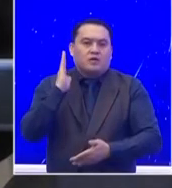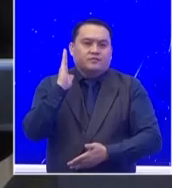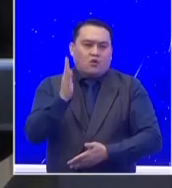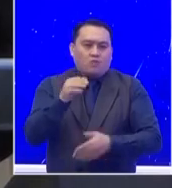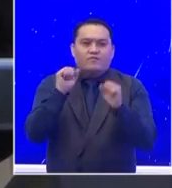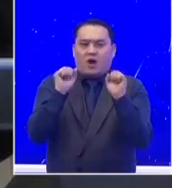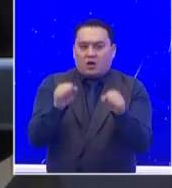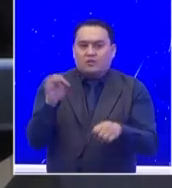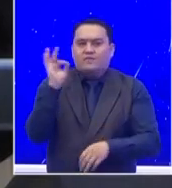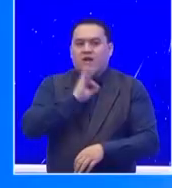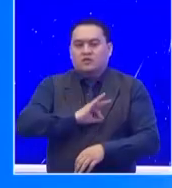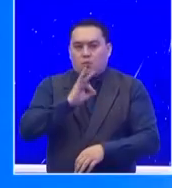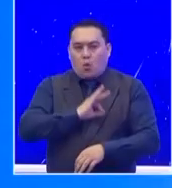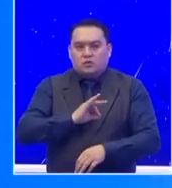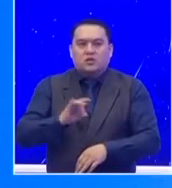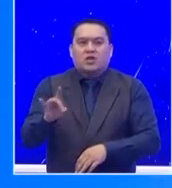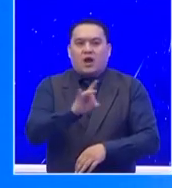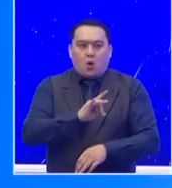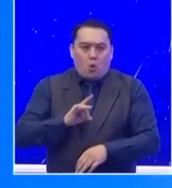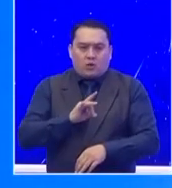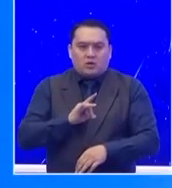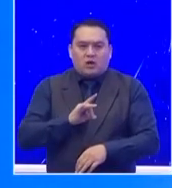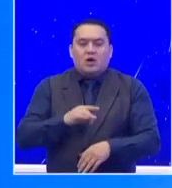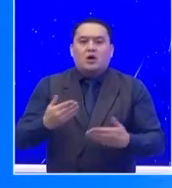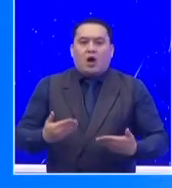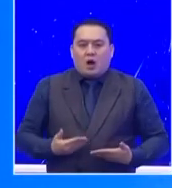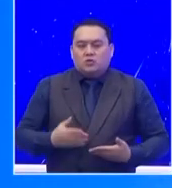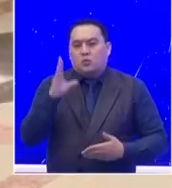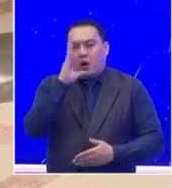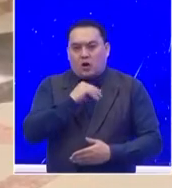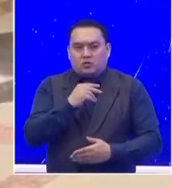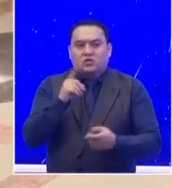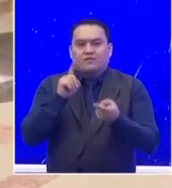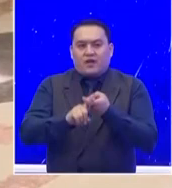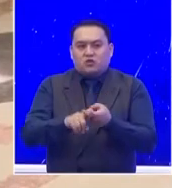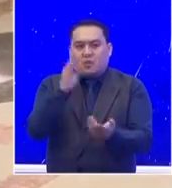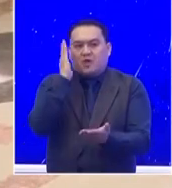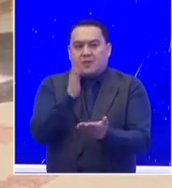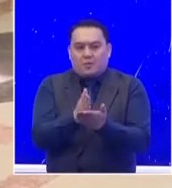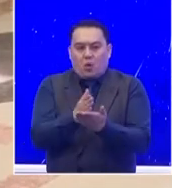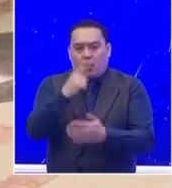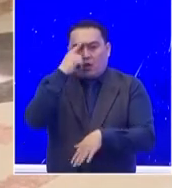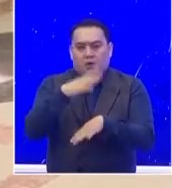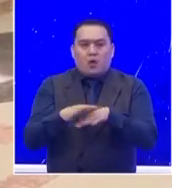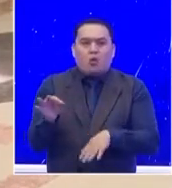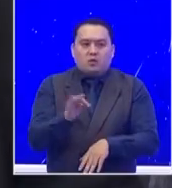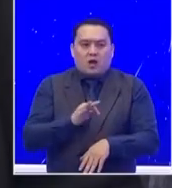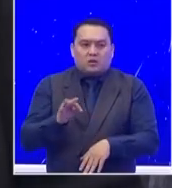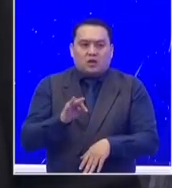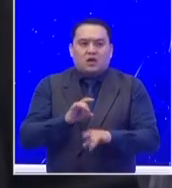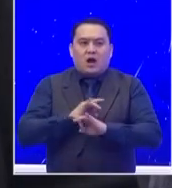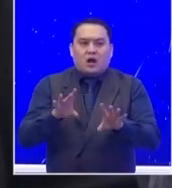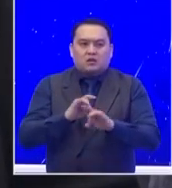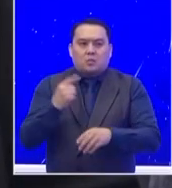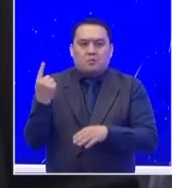Этой возможностью воспользовались и районы региона, жители которых также смогли связаться напрямую с акимом области. Как отметил